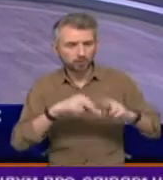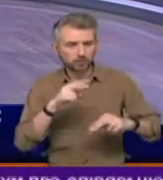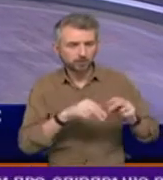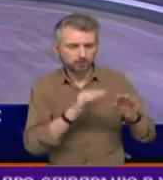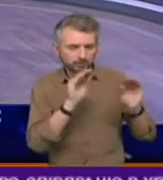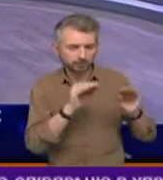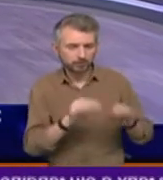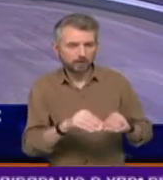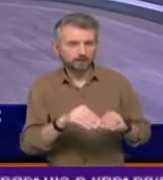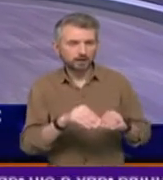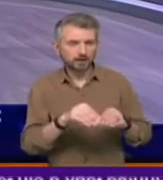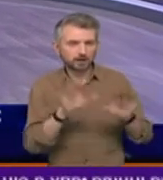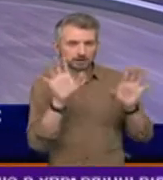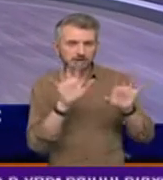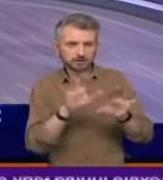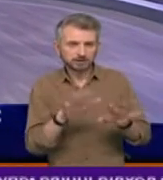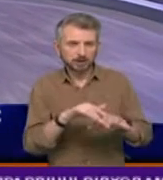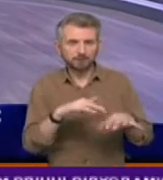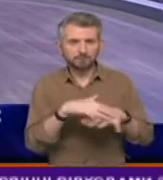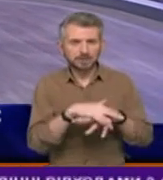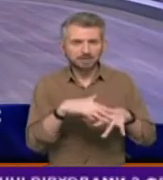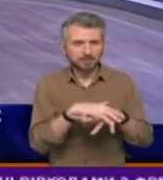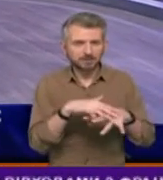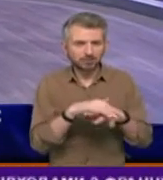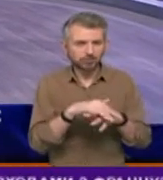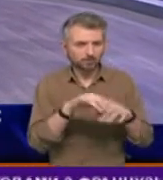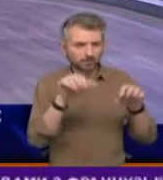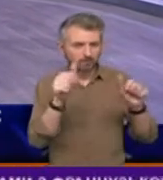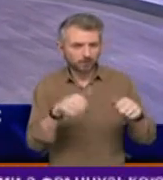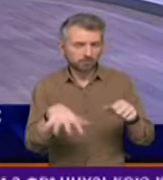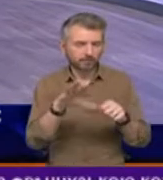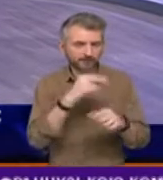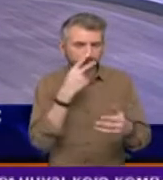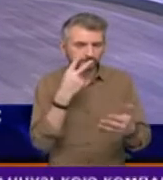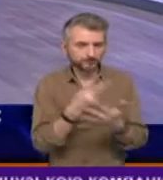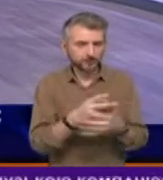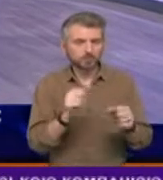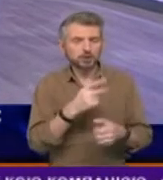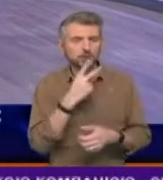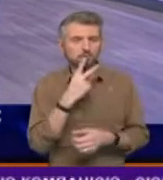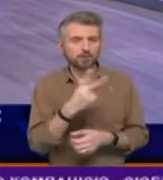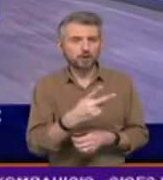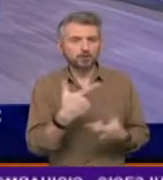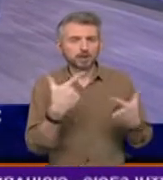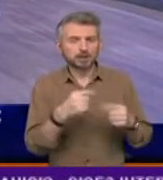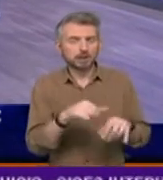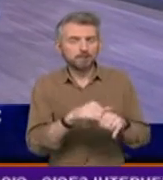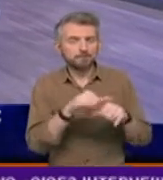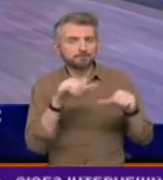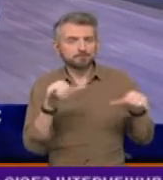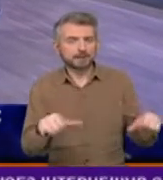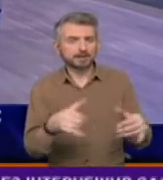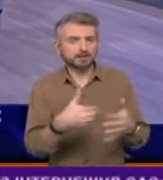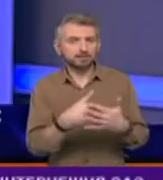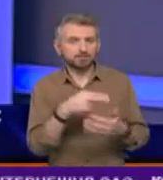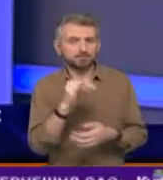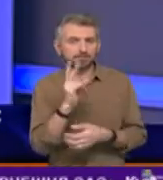що цьогоріч охочих скласти ЗНО буде понад 300 тисяч. Ірина Лавренюк, Дмитро Мушинський, Олег Мартинюк, телеканал